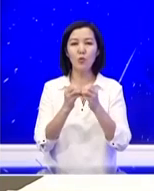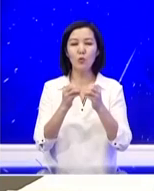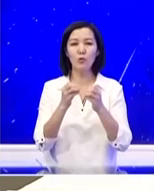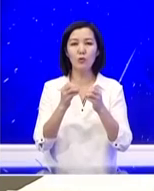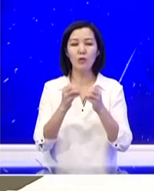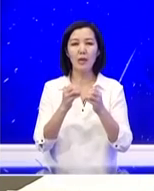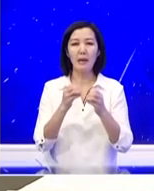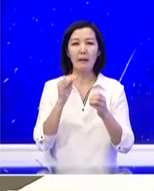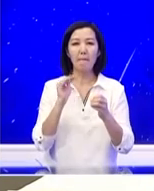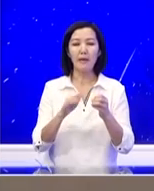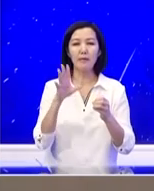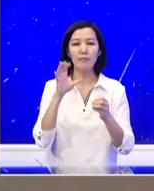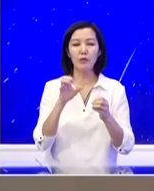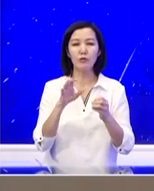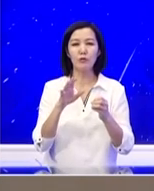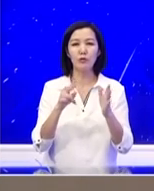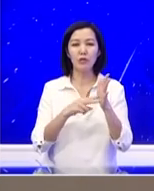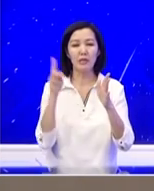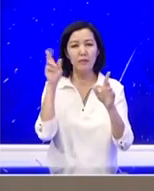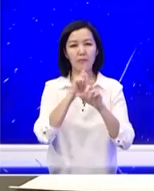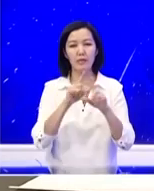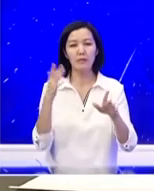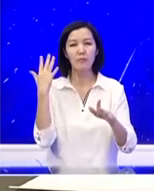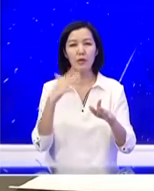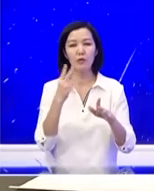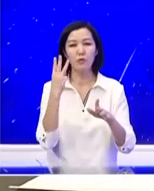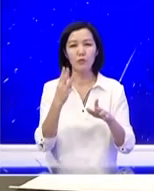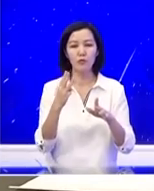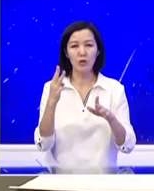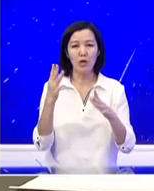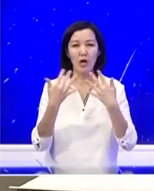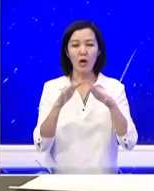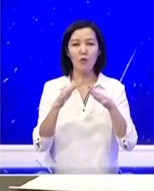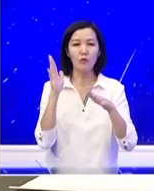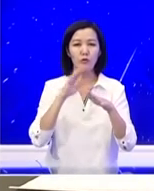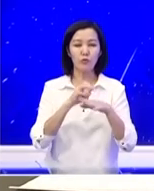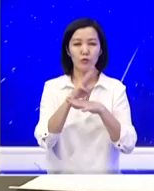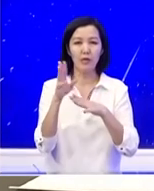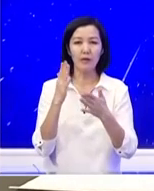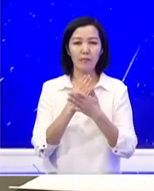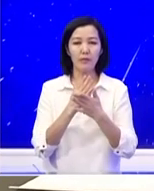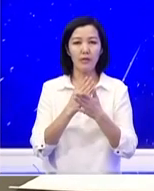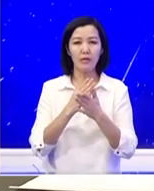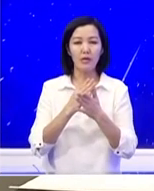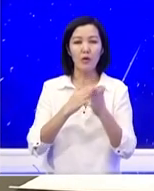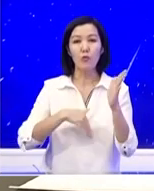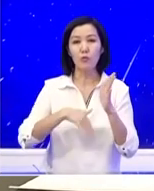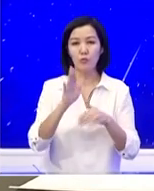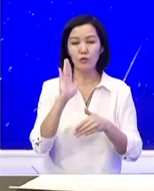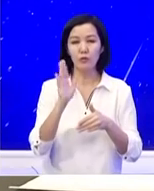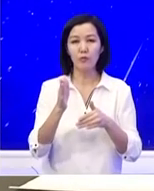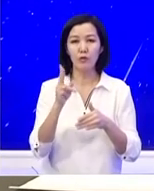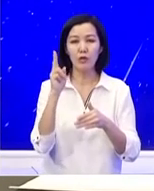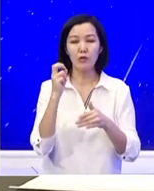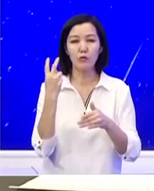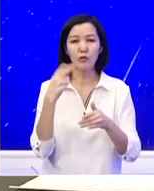10,5 000 астам орындық 7 мектеп, 53 елді мекендерде сумен жабдықтау сапасы жасарылады.